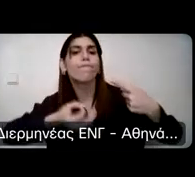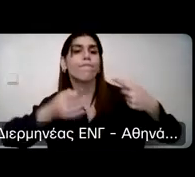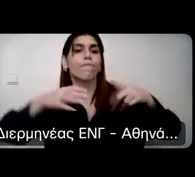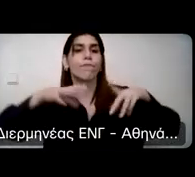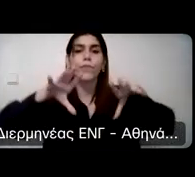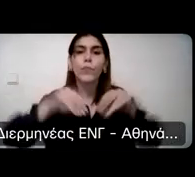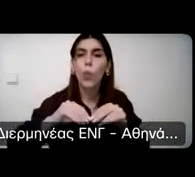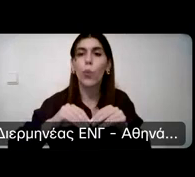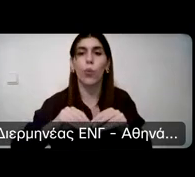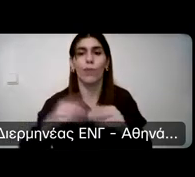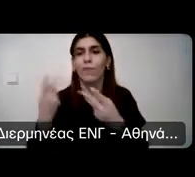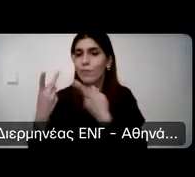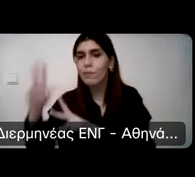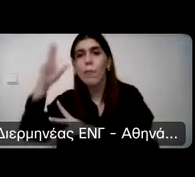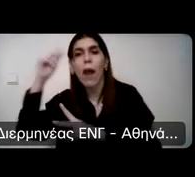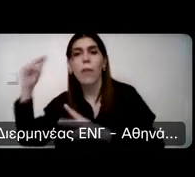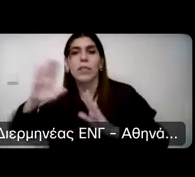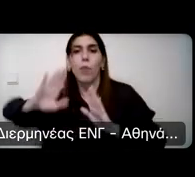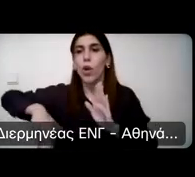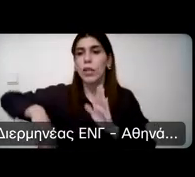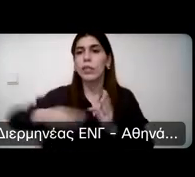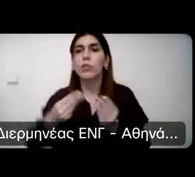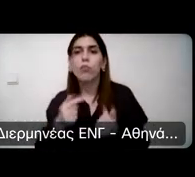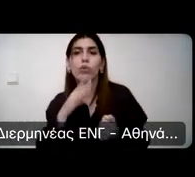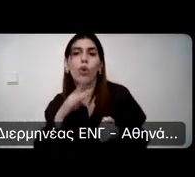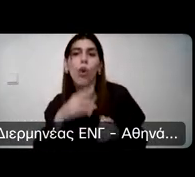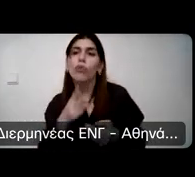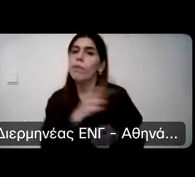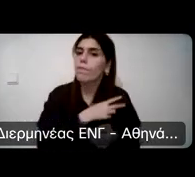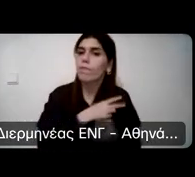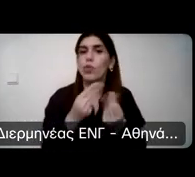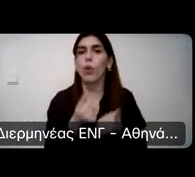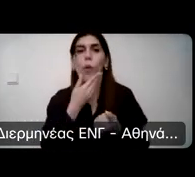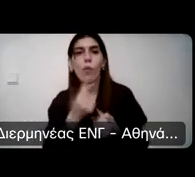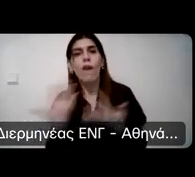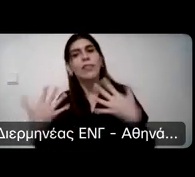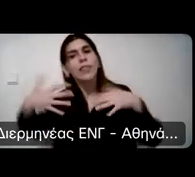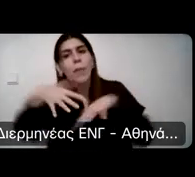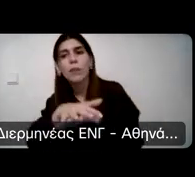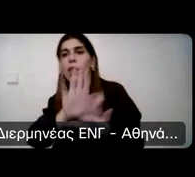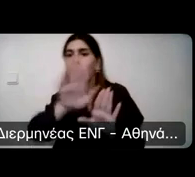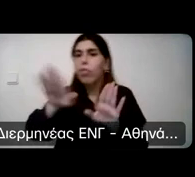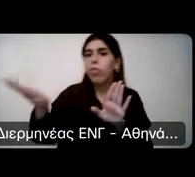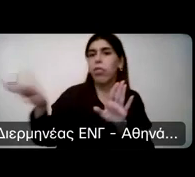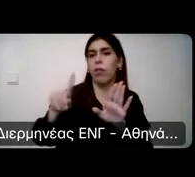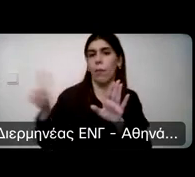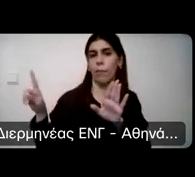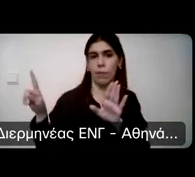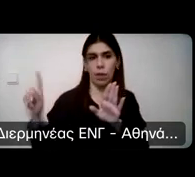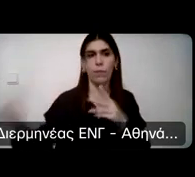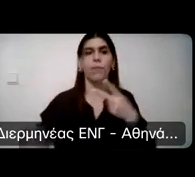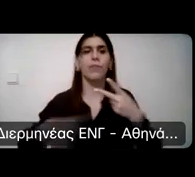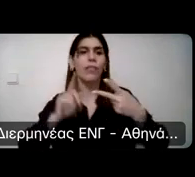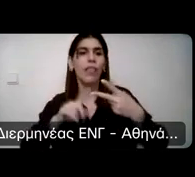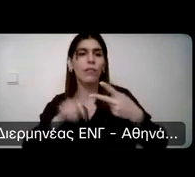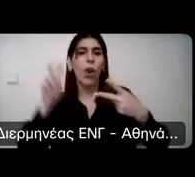Πανεπιστήμιο Κρήτης». Γίνεται αναφορά στις παρεμβάσεις στο Πανεπιστήμιο Κρήτης για την αντιμετώπιση του γλωσσικού σεξισμού